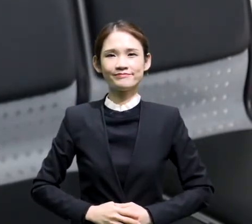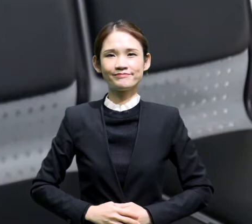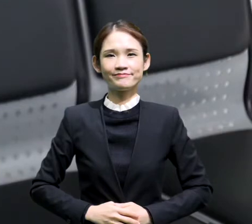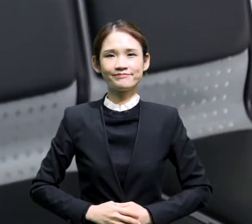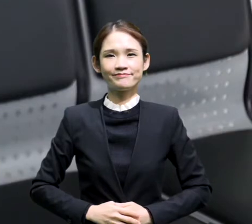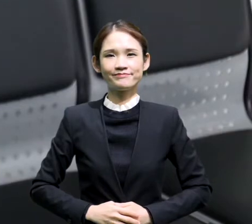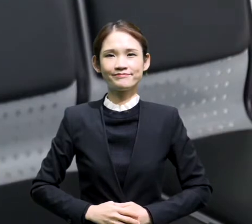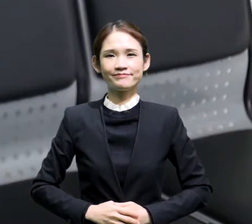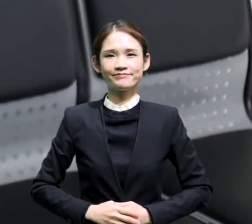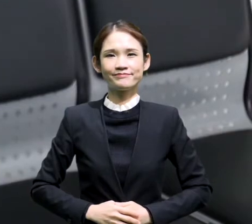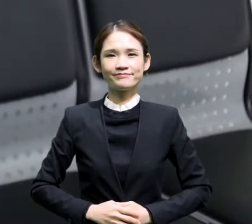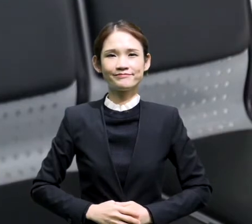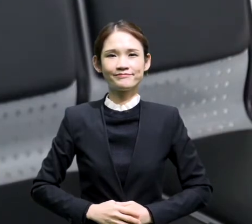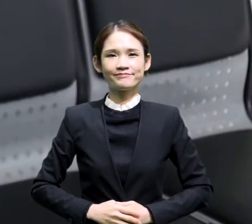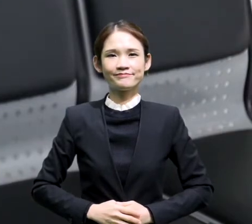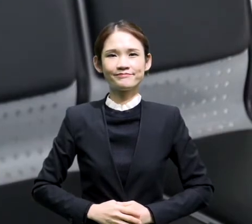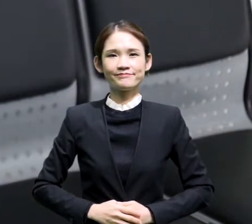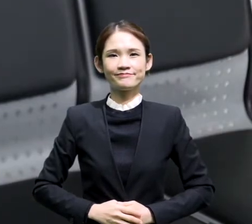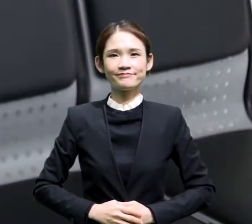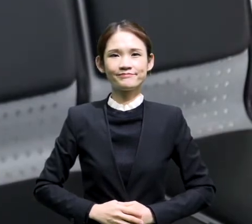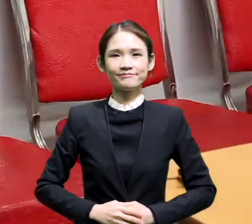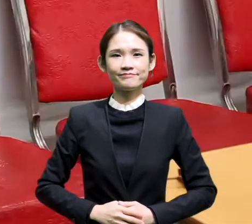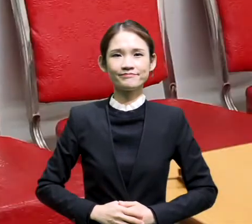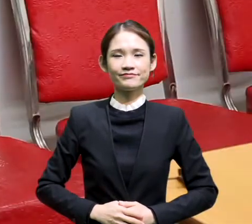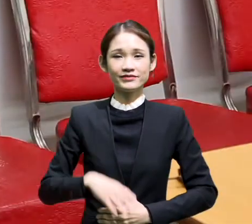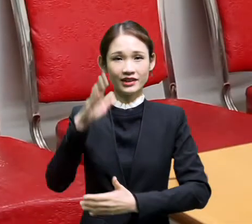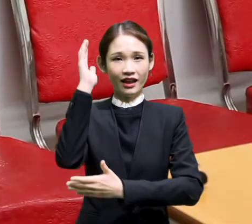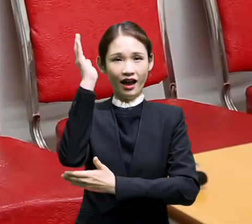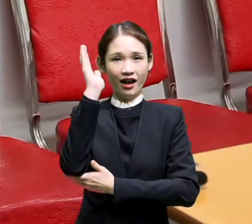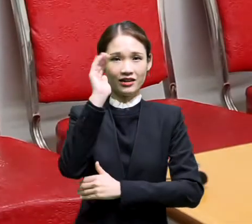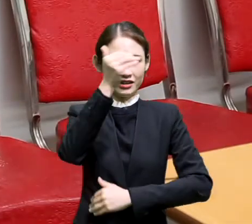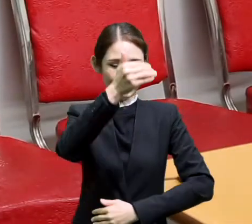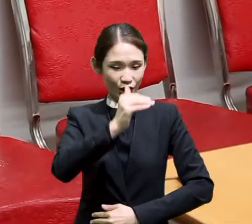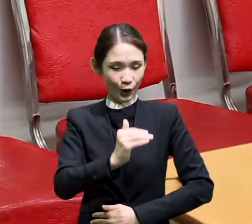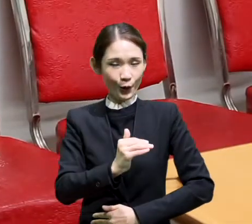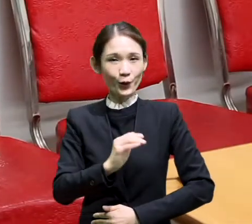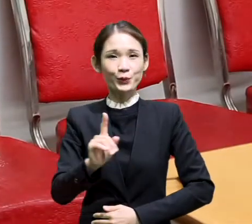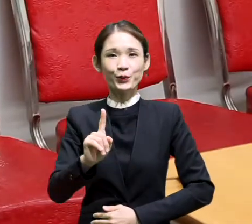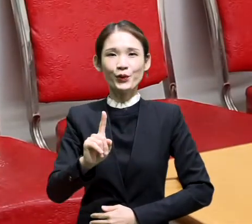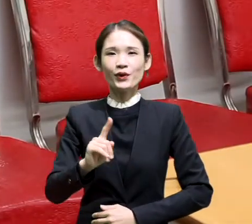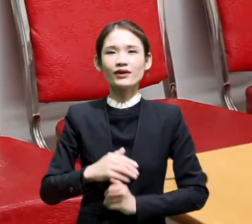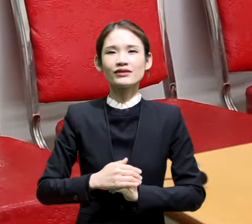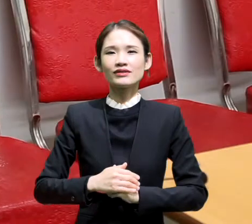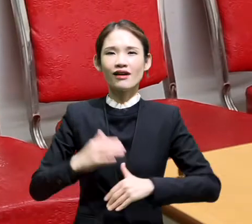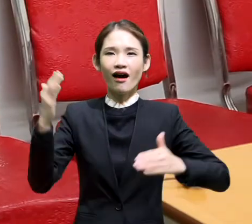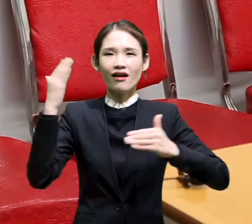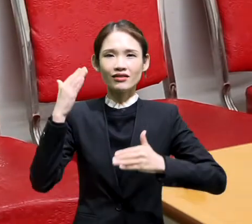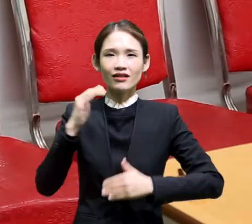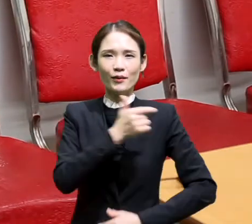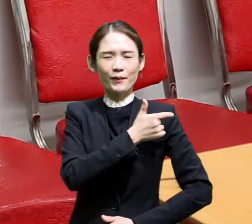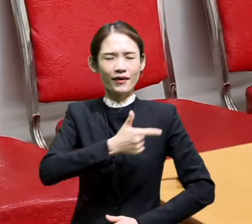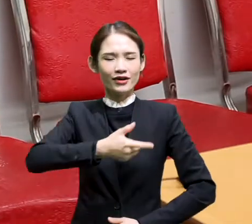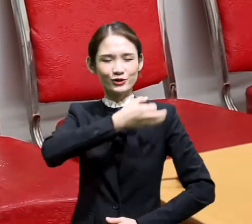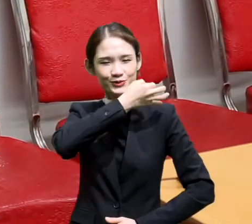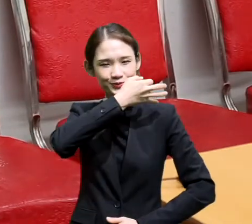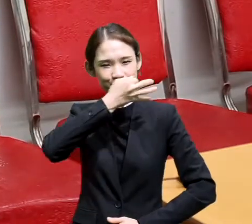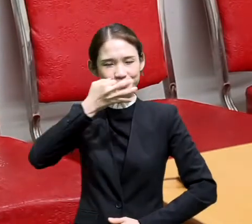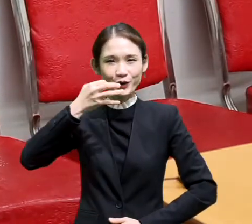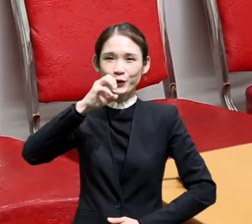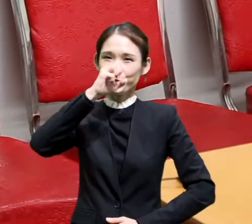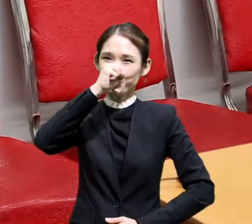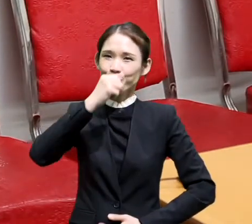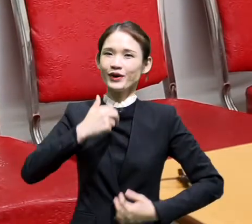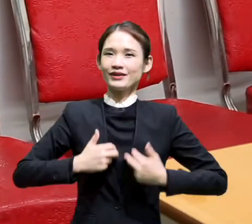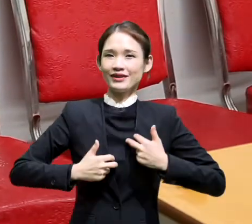nên được nòng sừng cúng có đôi chỉ một cục luôn có đôi chỉ một cục tới không đấy. I think this you know, lectures. It's very interesting for